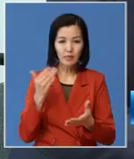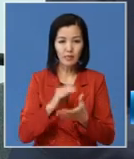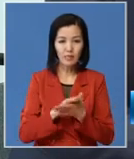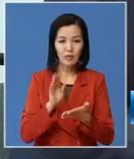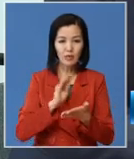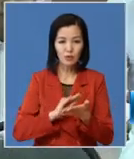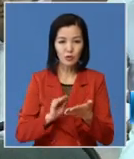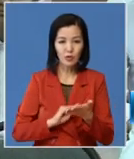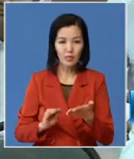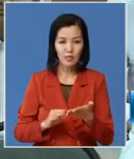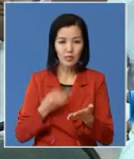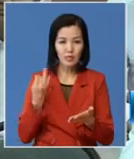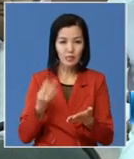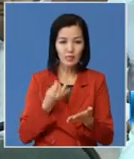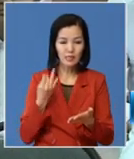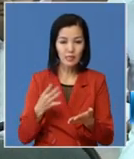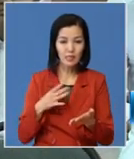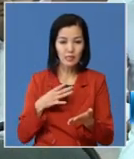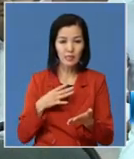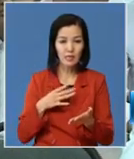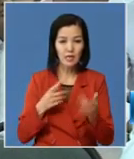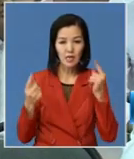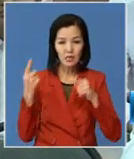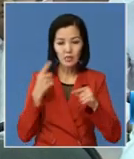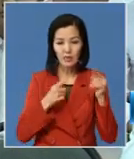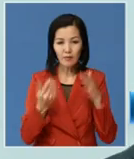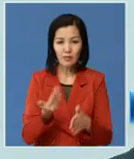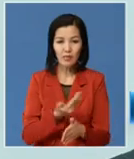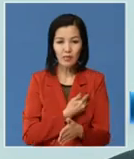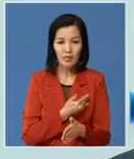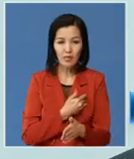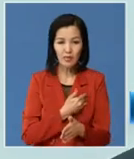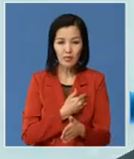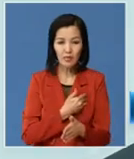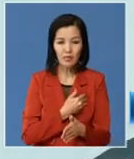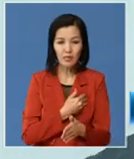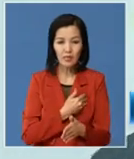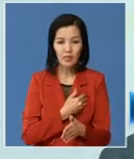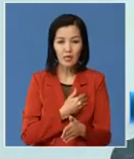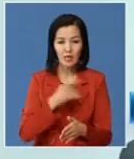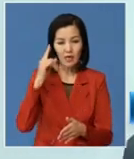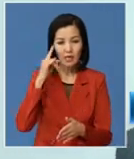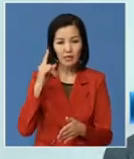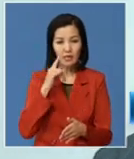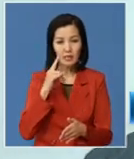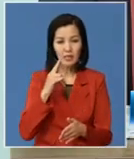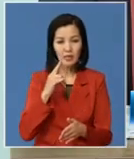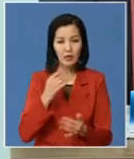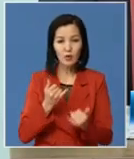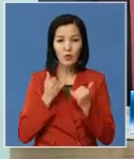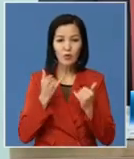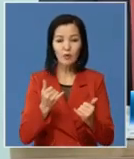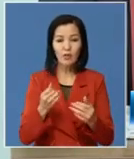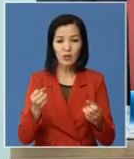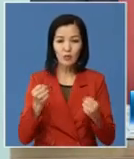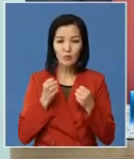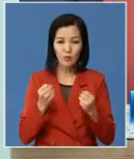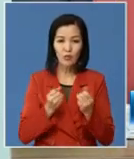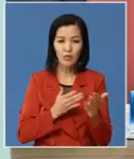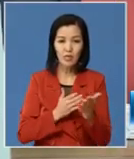жанын шүберекке түйген ерлер екен фильмді айттық. Тарих танытқан тұлға Қаратал өңірінің тумасы. Деректі фильмде кейіпкердің туған